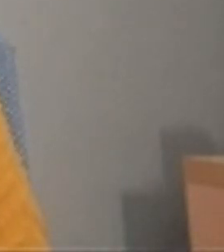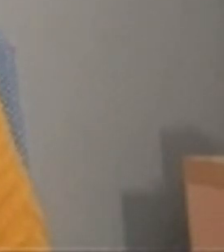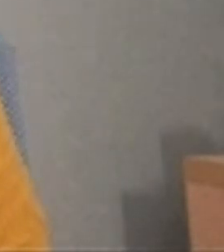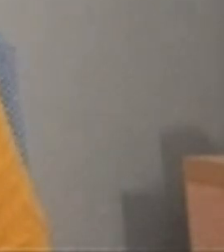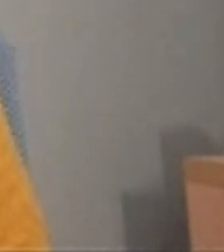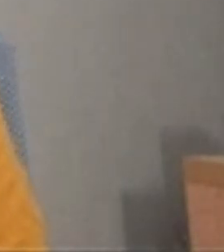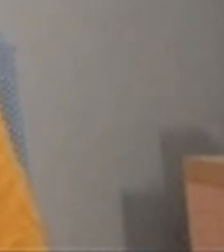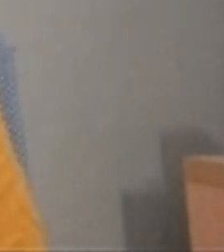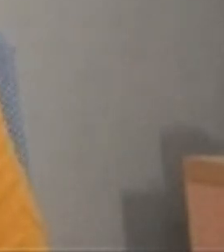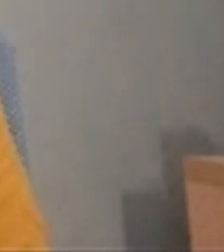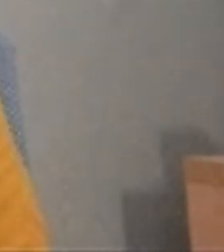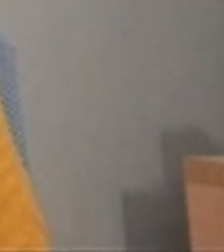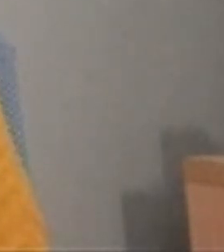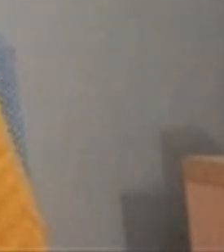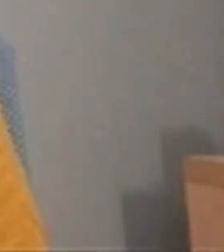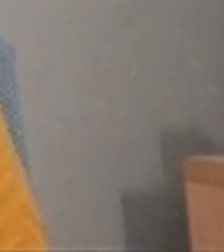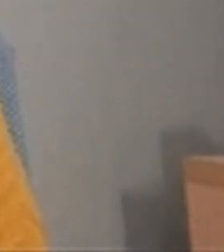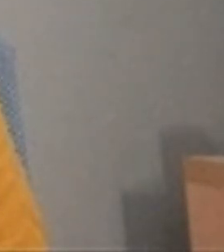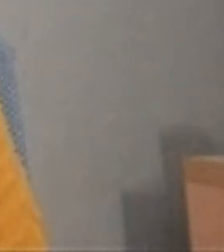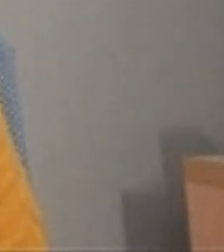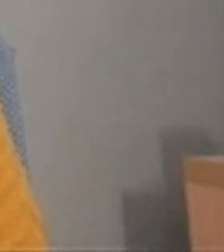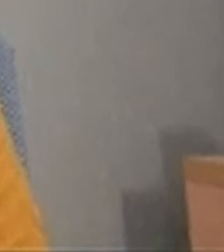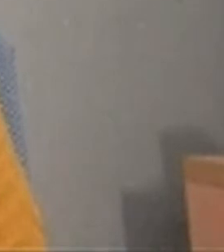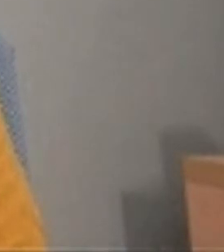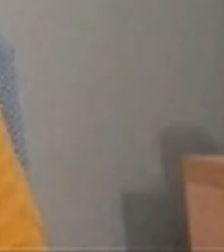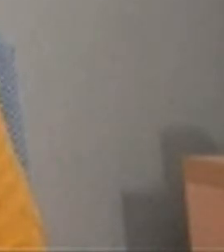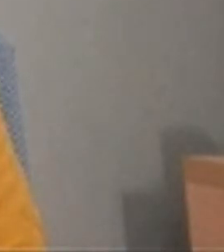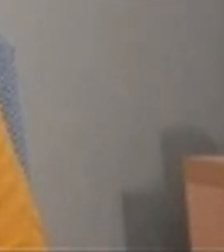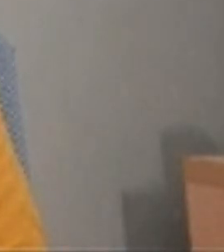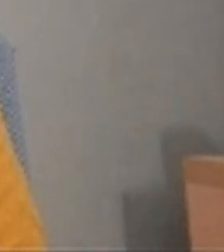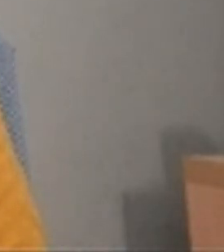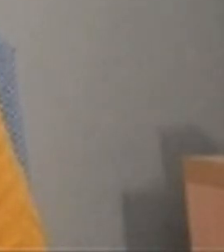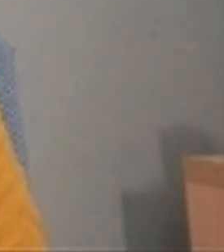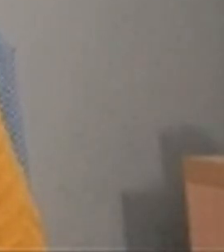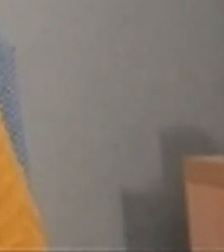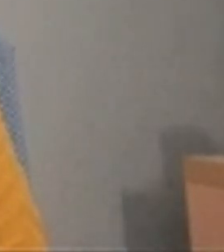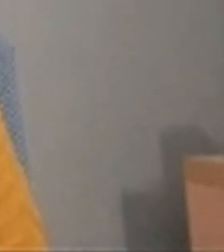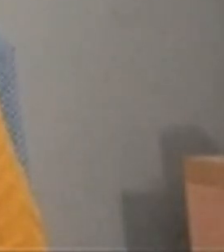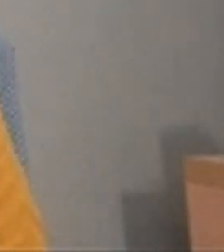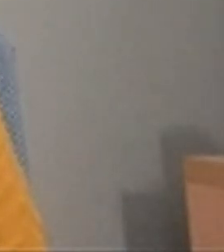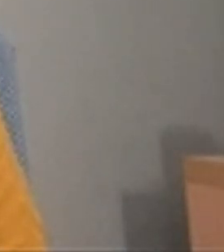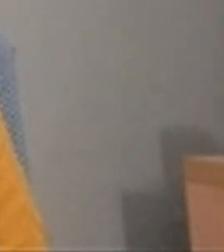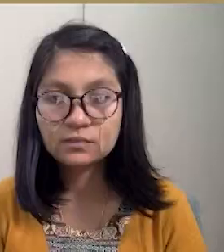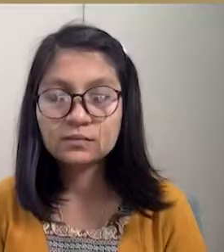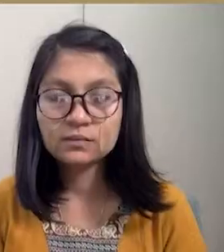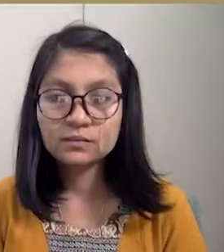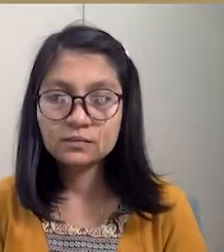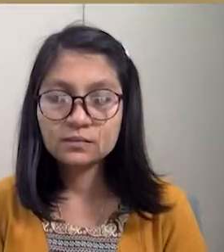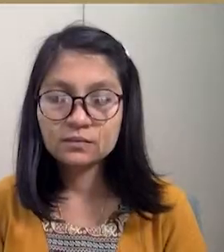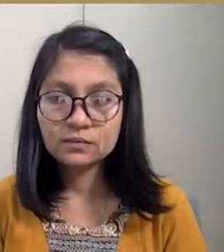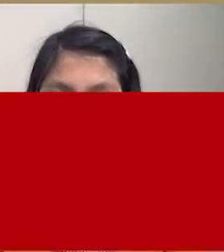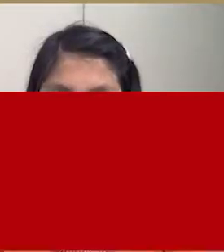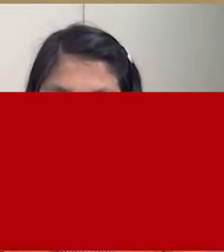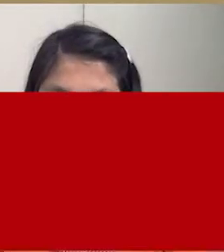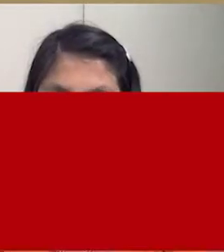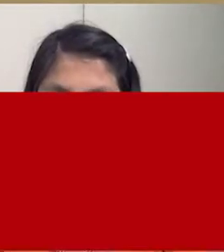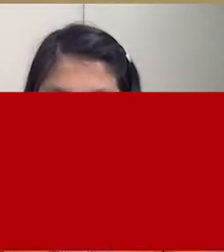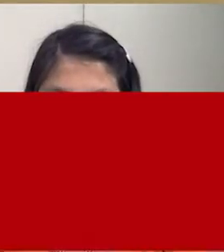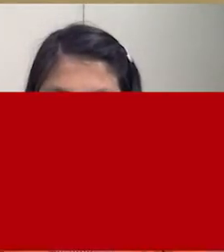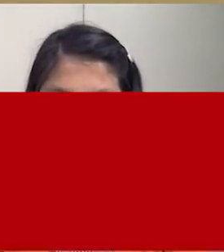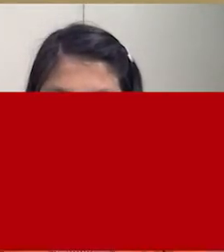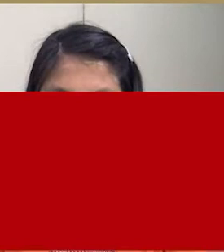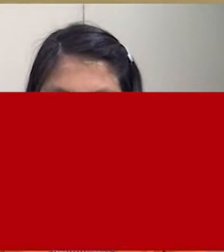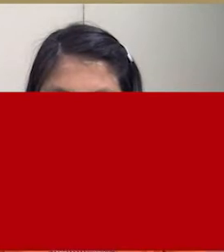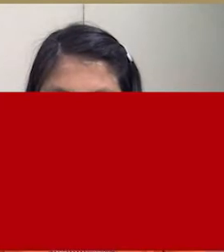ခါကျတော့နိုင်ငံကတော်တော်များများမှာကဟိုအနည်းနာတော့နားလည်မှုနဲ့တောင်းနေလို့ရတယ်ဆိုရင်နည်းနည်းလမ်းတဲ့နေရာတွေကိုမြို့နယ်တစ်ခုကတစ်